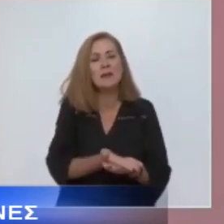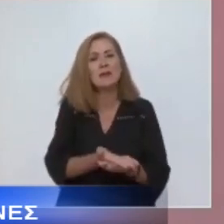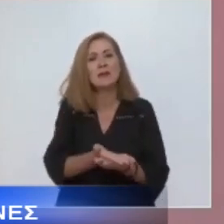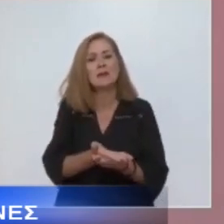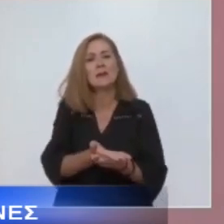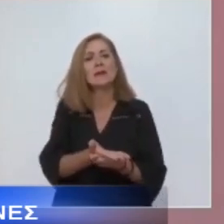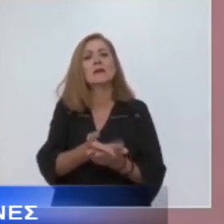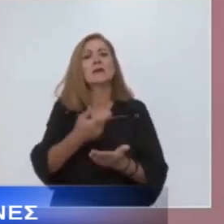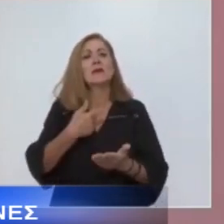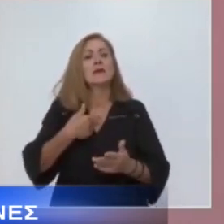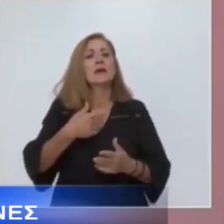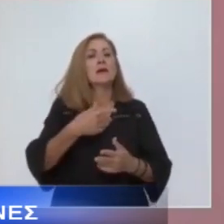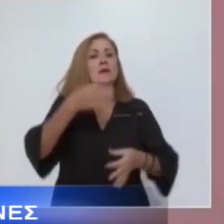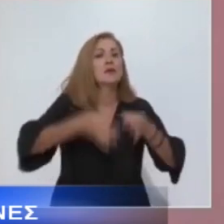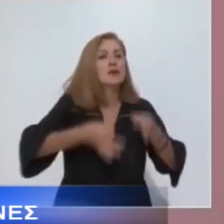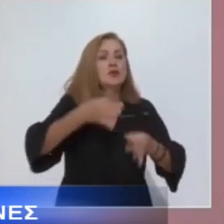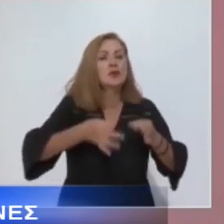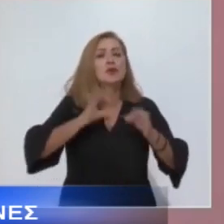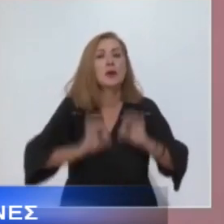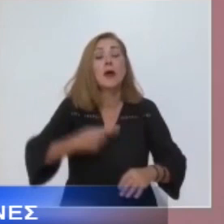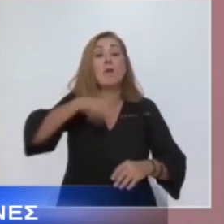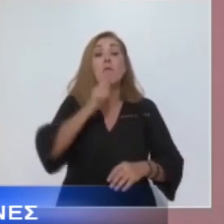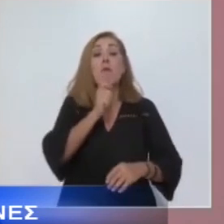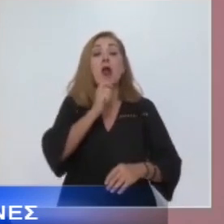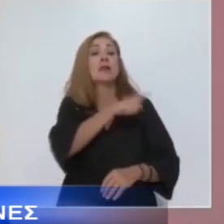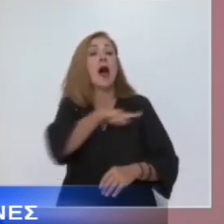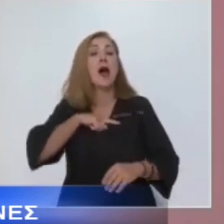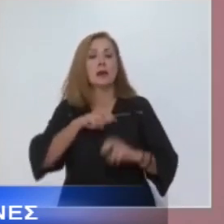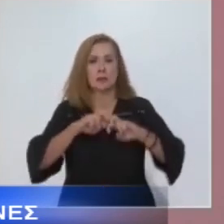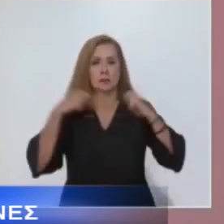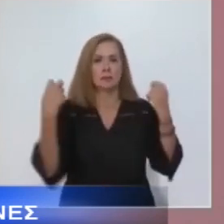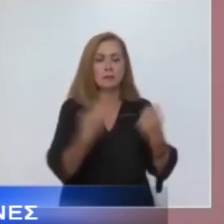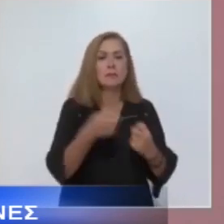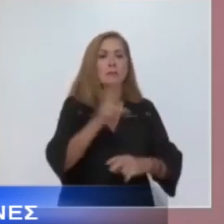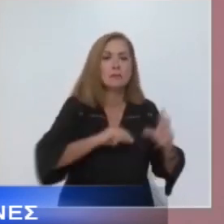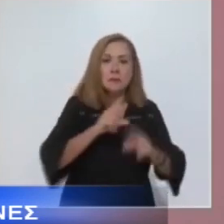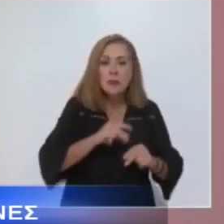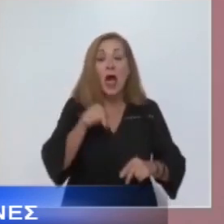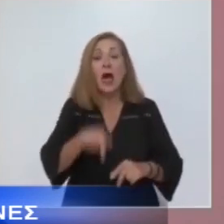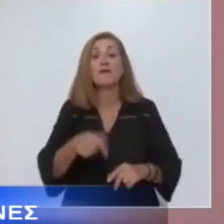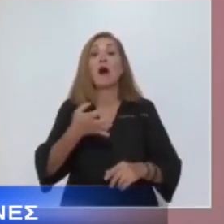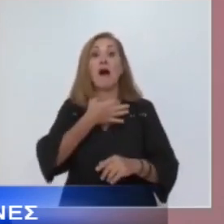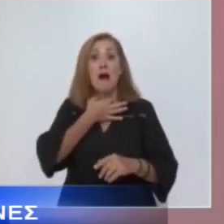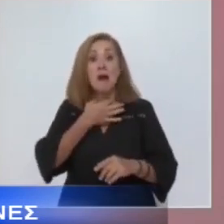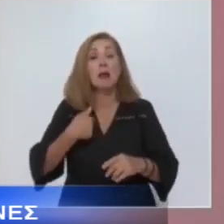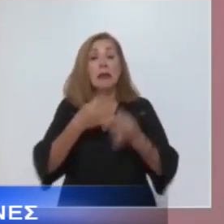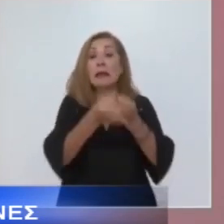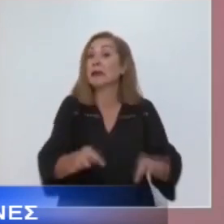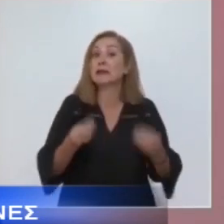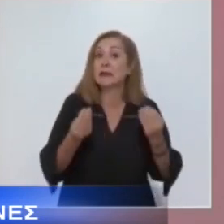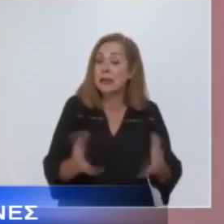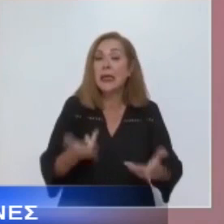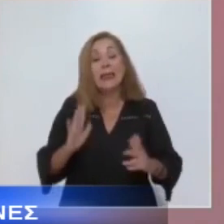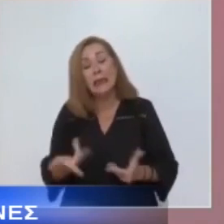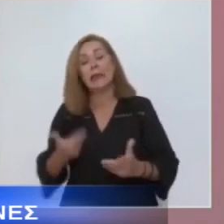γίνει μια συζήτηση προημερησίας διάταξης επίπεδο πολιτικών αρχηγών. Και για την αντιμετώπιση της άμεσης ανάγκης, αλλά και για το τι πρέπει να κάνουμε